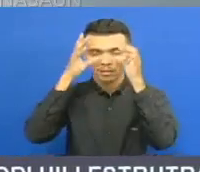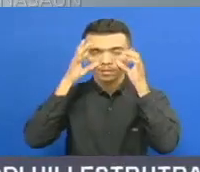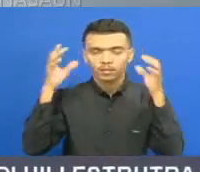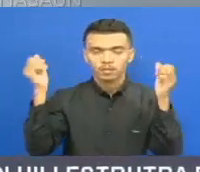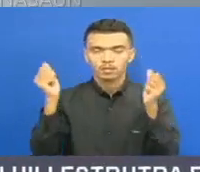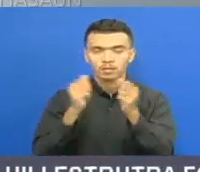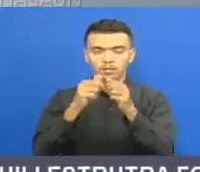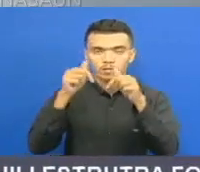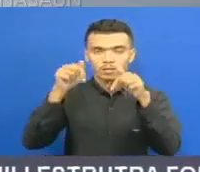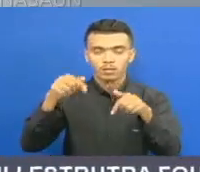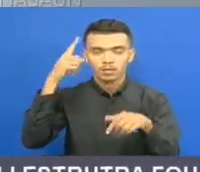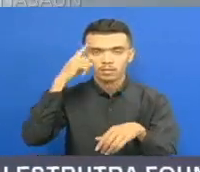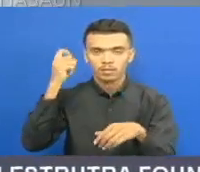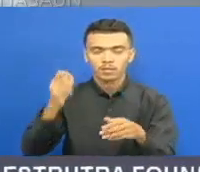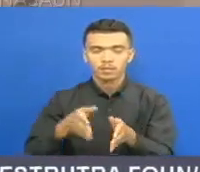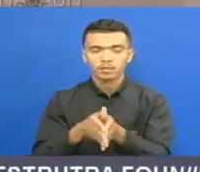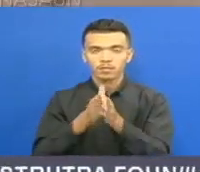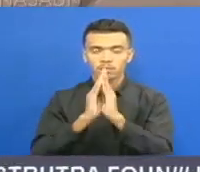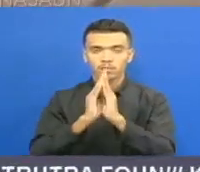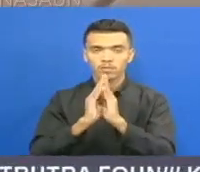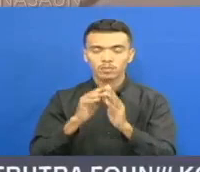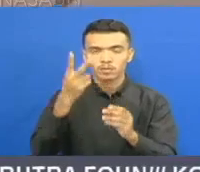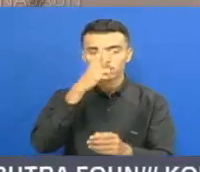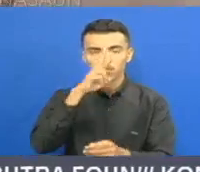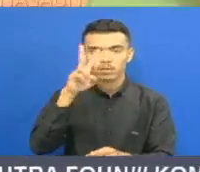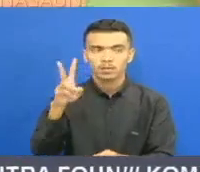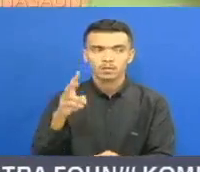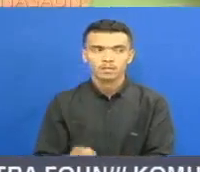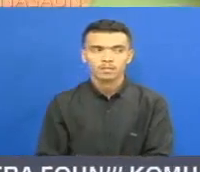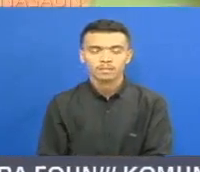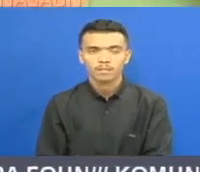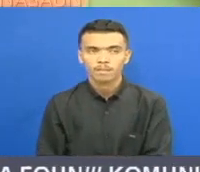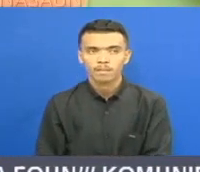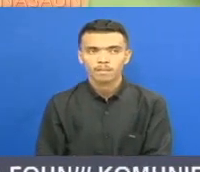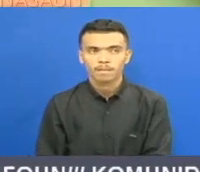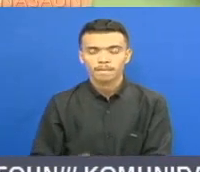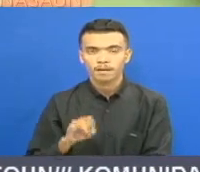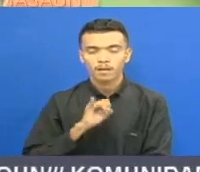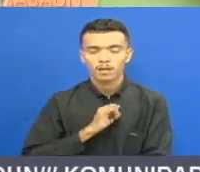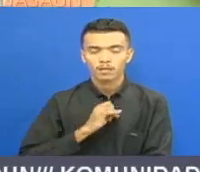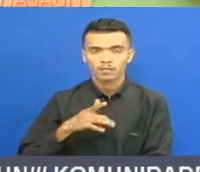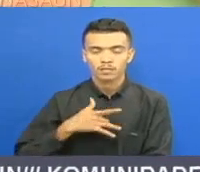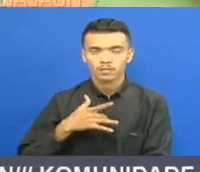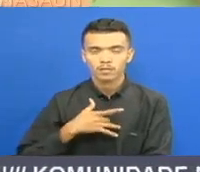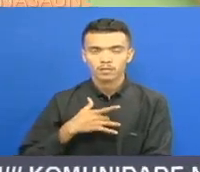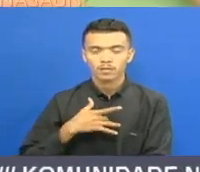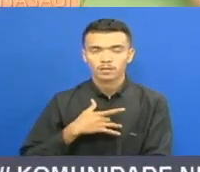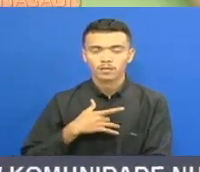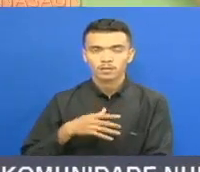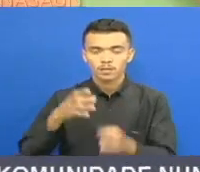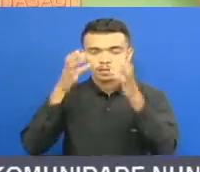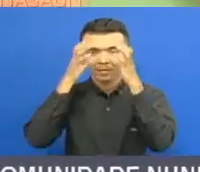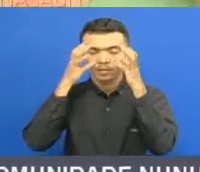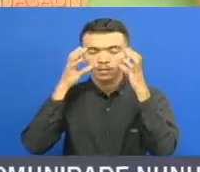ne tambane husuwa parte relevante adu toma atensau. Ia hanu sentimentu senti tristi